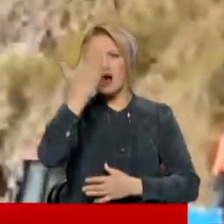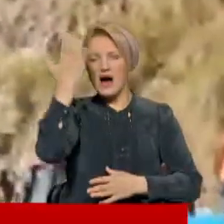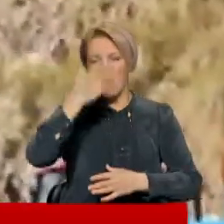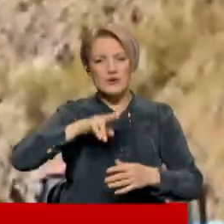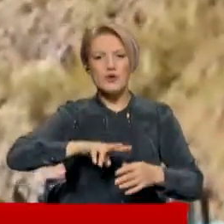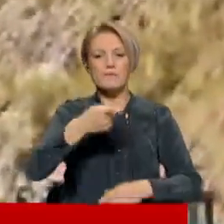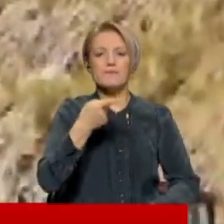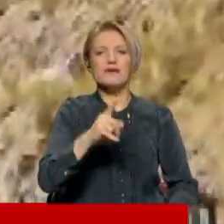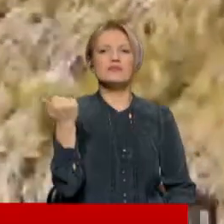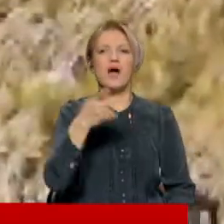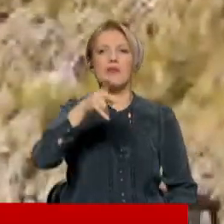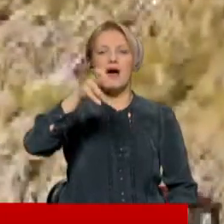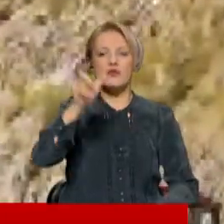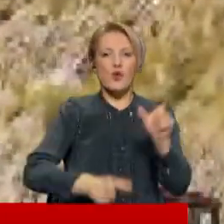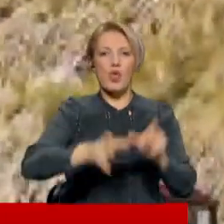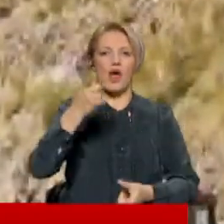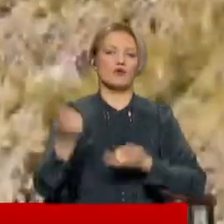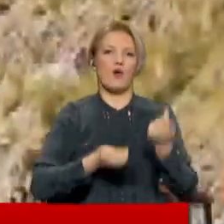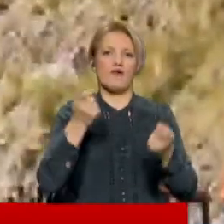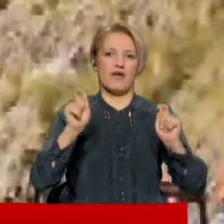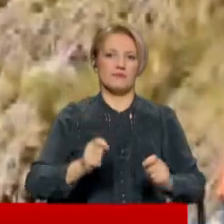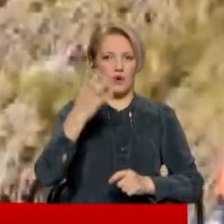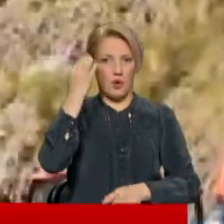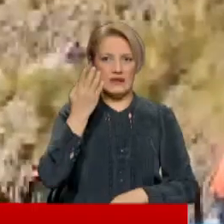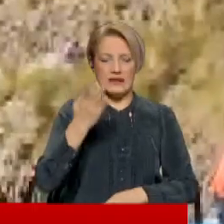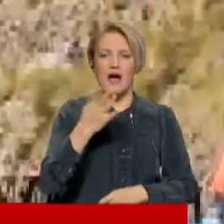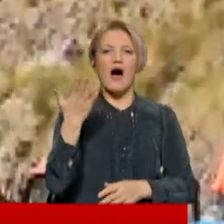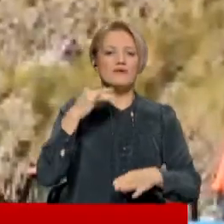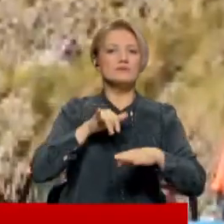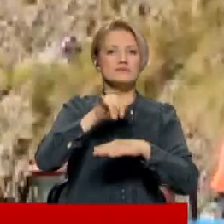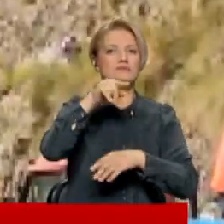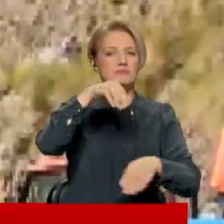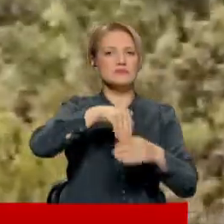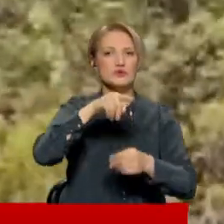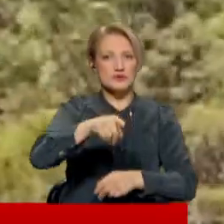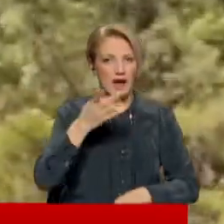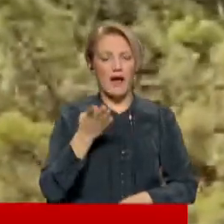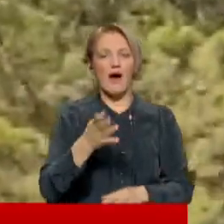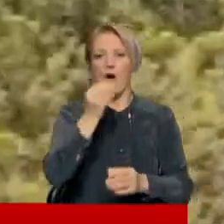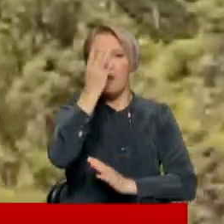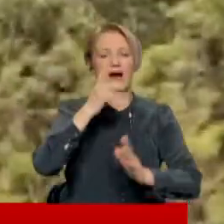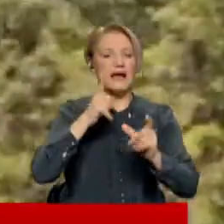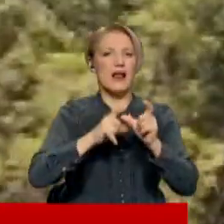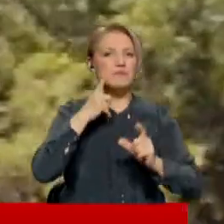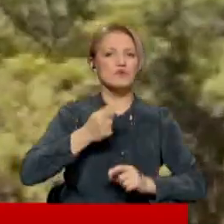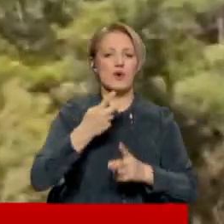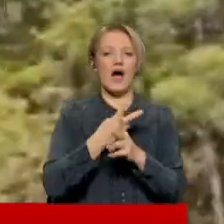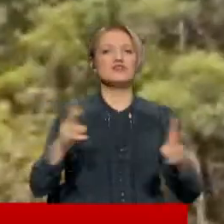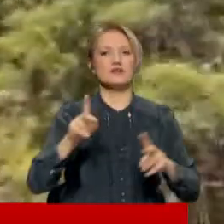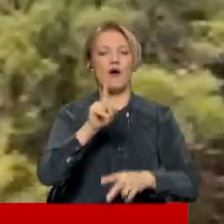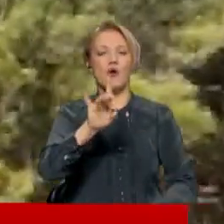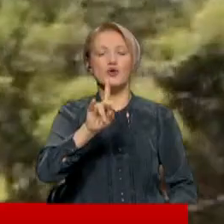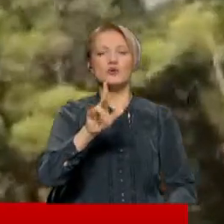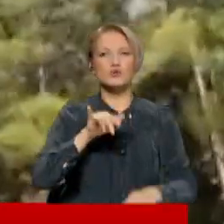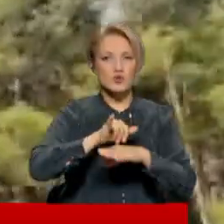müdahalesinde binin üzerinde personelin görev yaptığı öğrenildi. Havadan müdahale içinse Orman Genel Müdürlüğü'nün açıkladığına göre 14 uçak